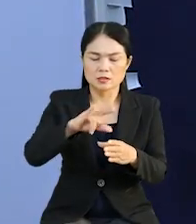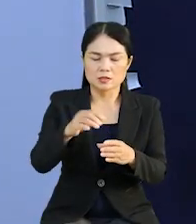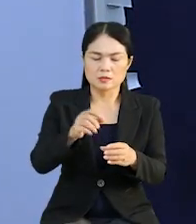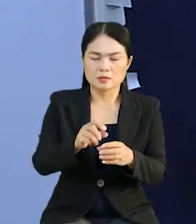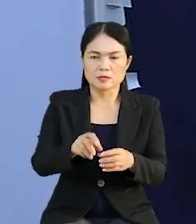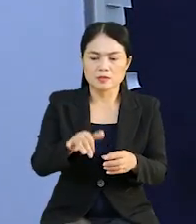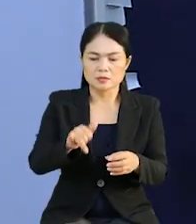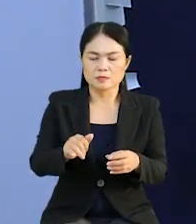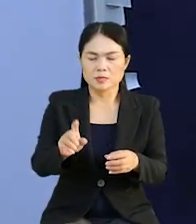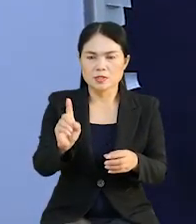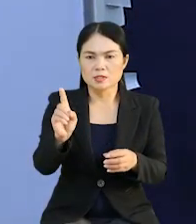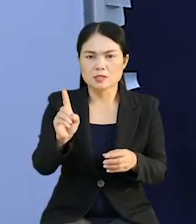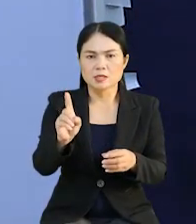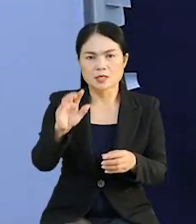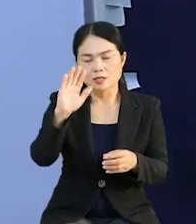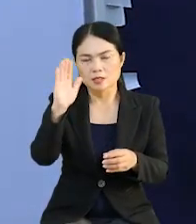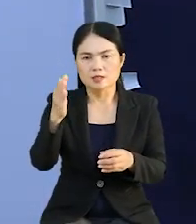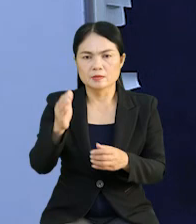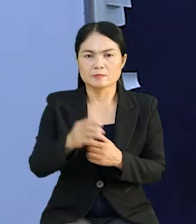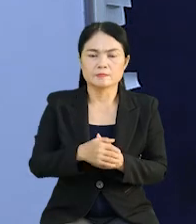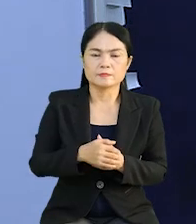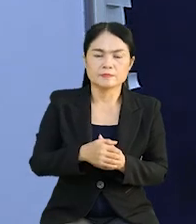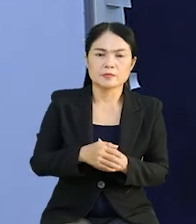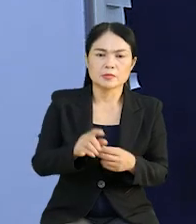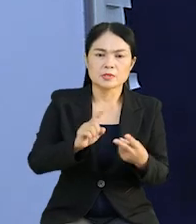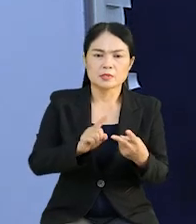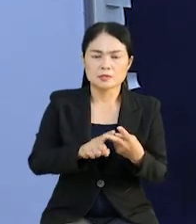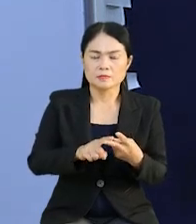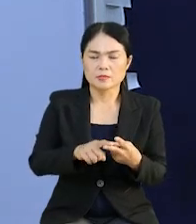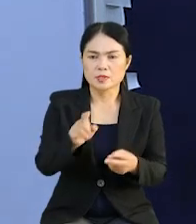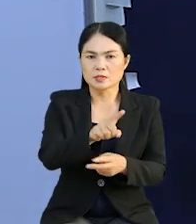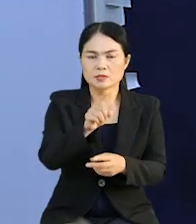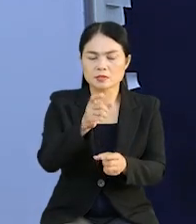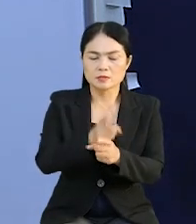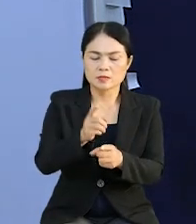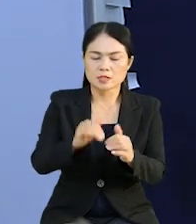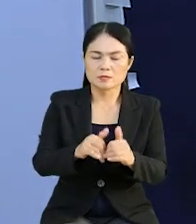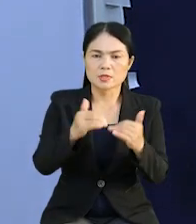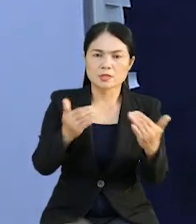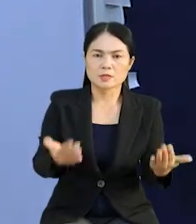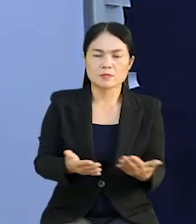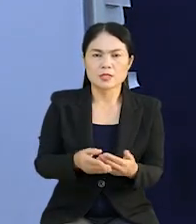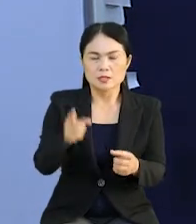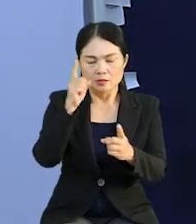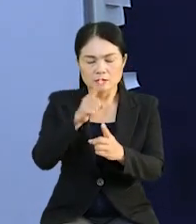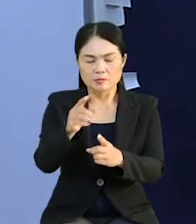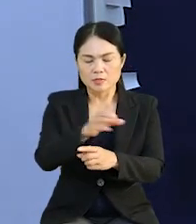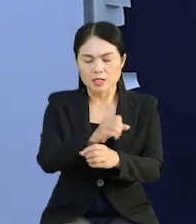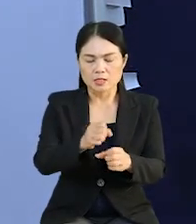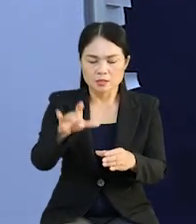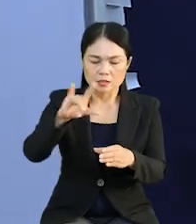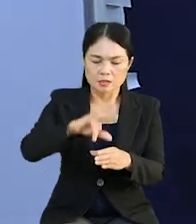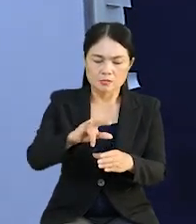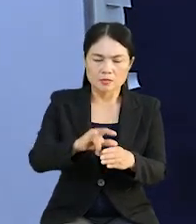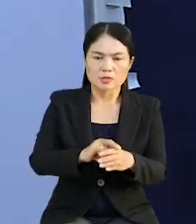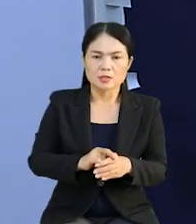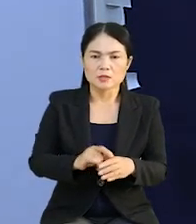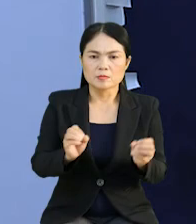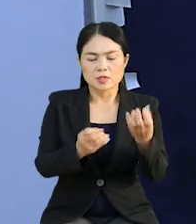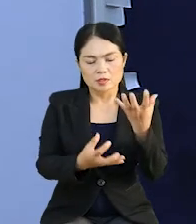មាននៅទីណាខ្លះ2តើគេត្រូវធ្វើដូចម្ដេចដើម្បីយកប្រេងកាតឆៅ